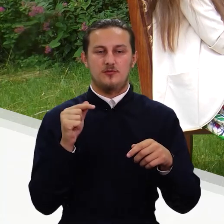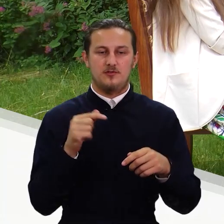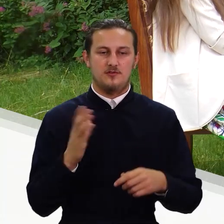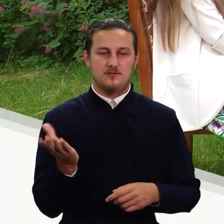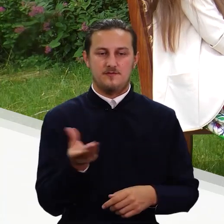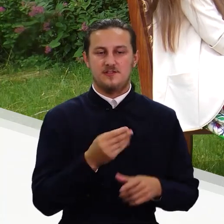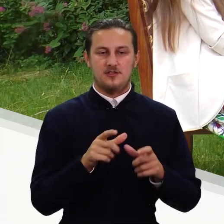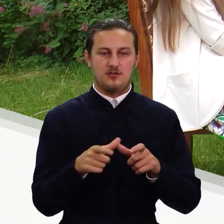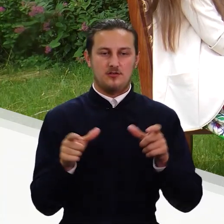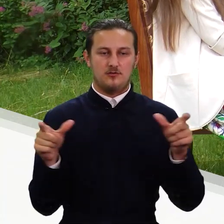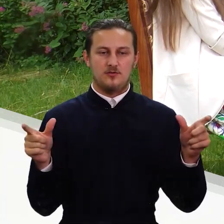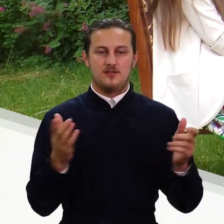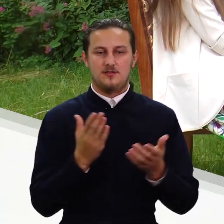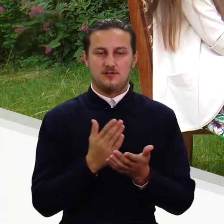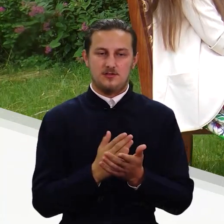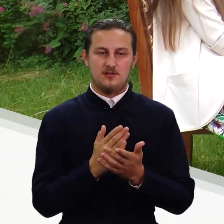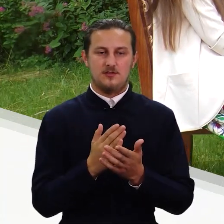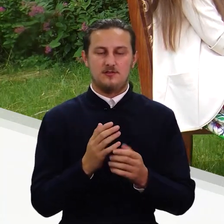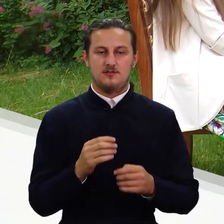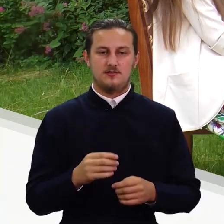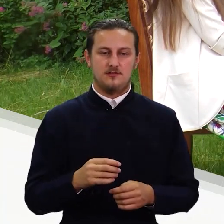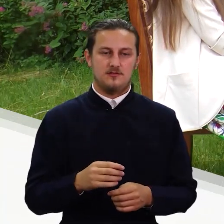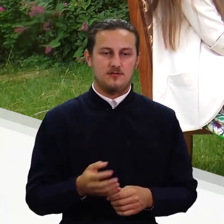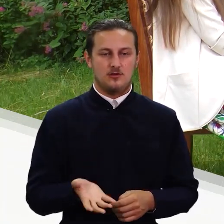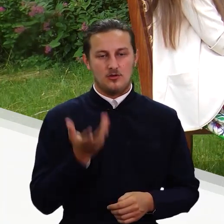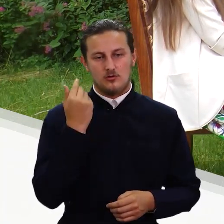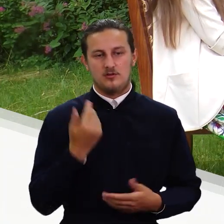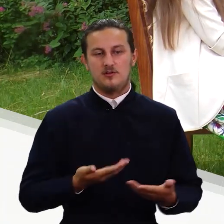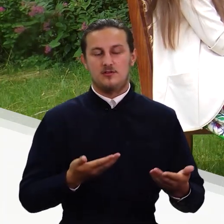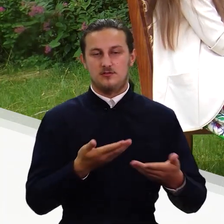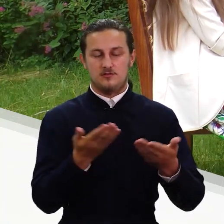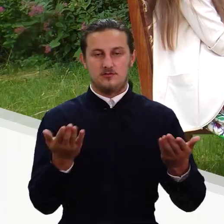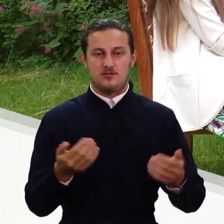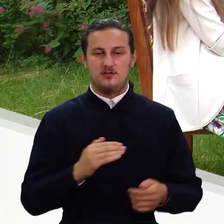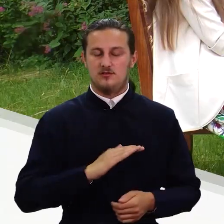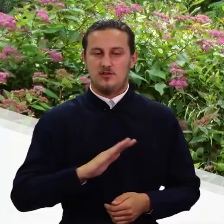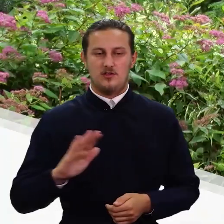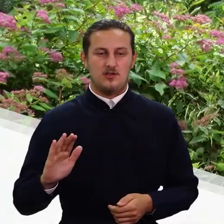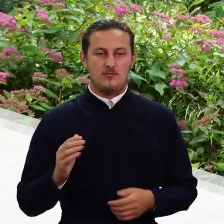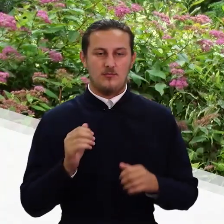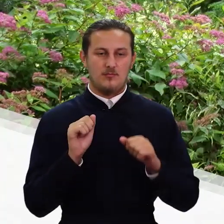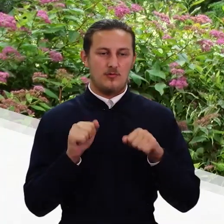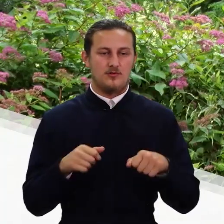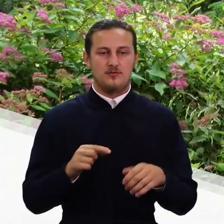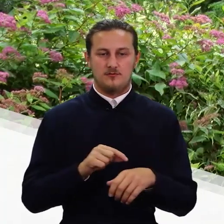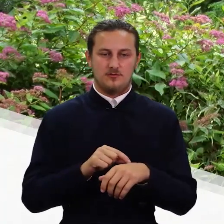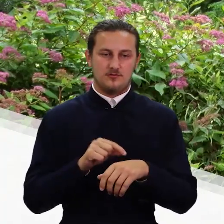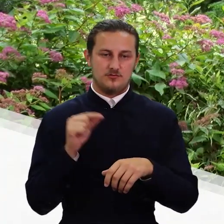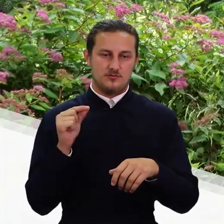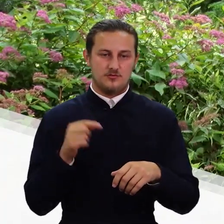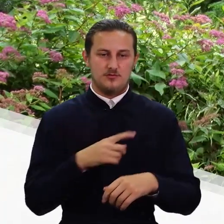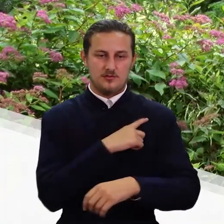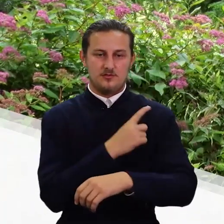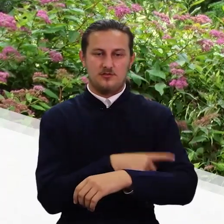що ти ж не можеш відчути силу тої молитви на собі цілком, тому що молиться за тебе свята